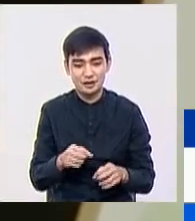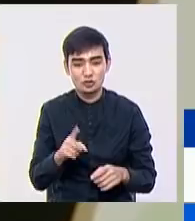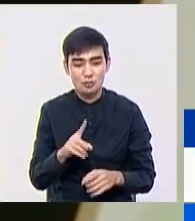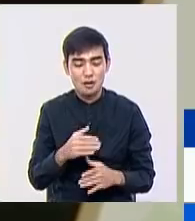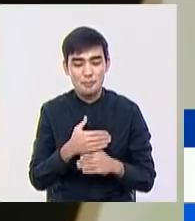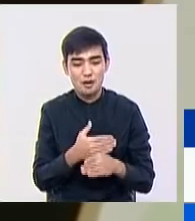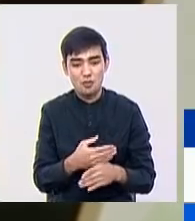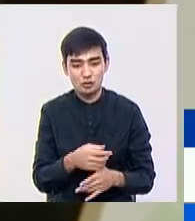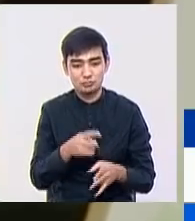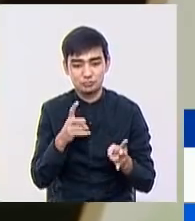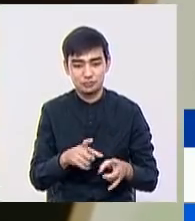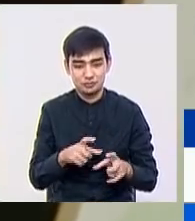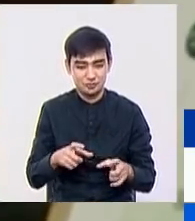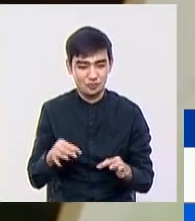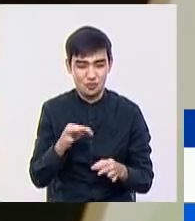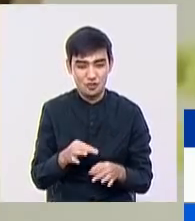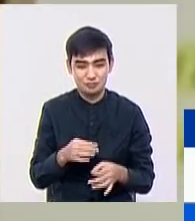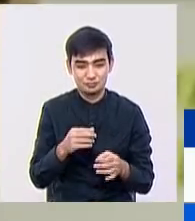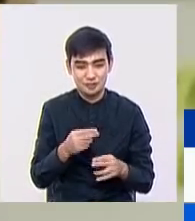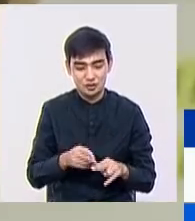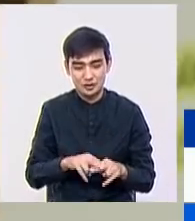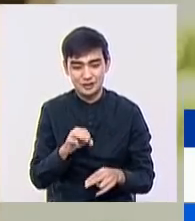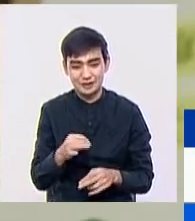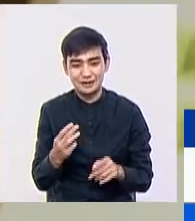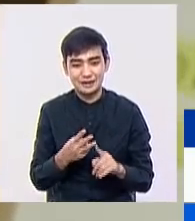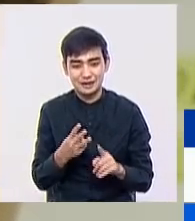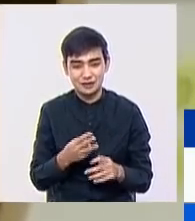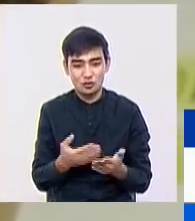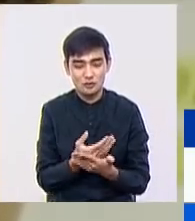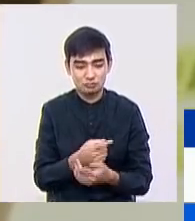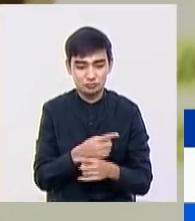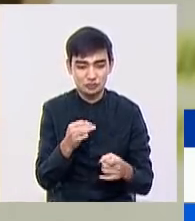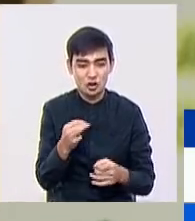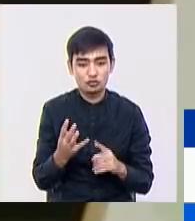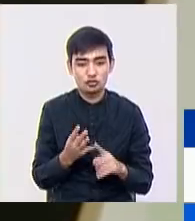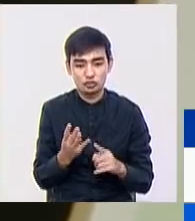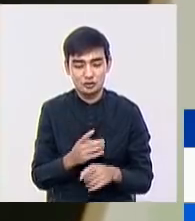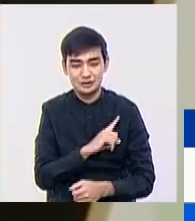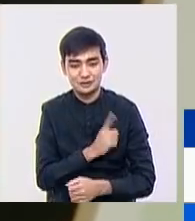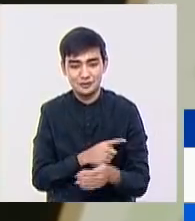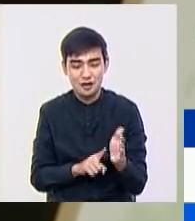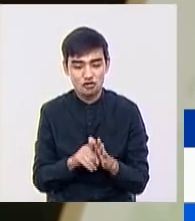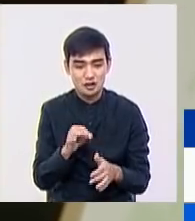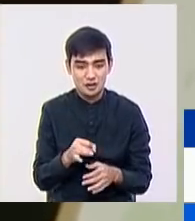помочь пострадавшим при катастрофе. Третье – информировать общественность. И четвертое – приложить усилия, чтобы